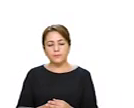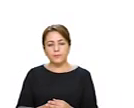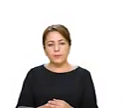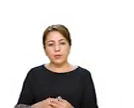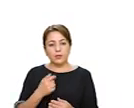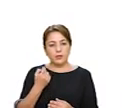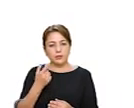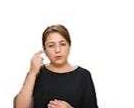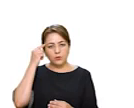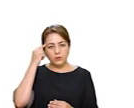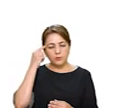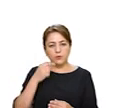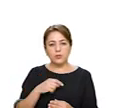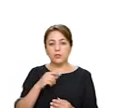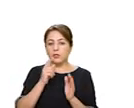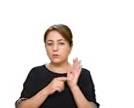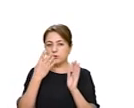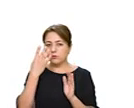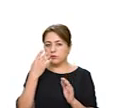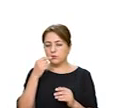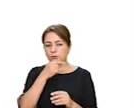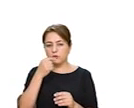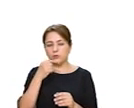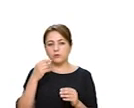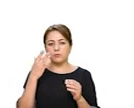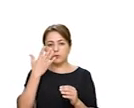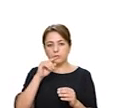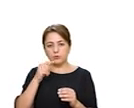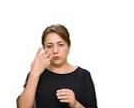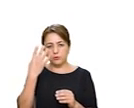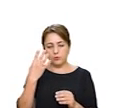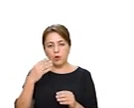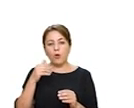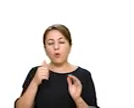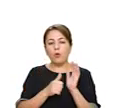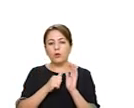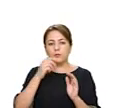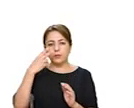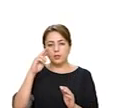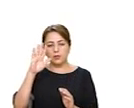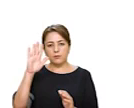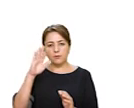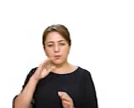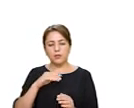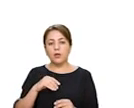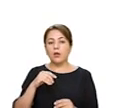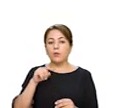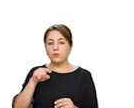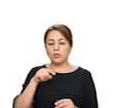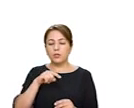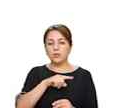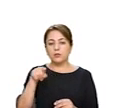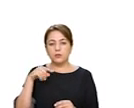Endi bir o'ylab ko'ring-chi. 74 -5.4 6021 sonlari sonli